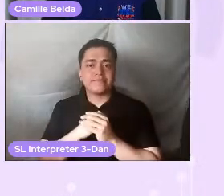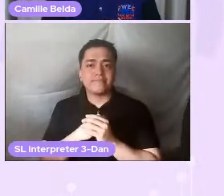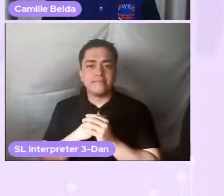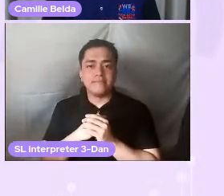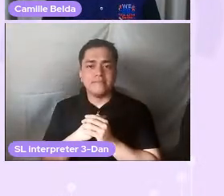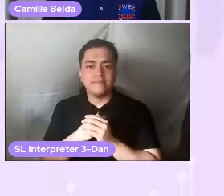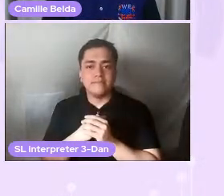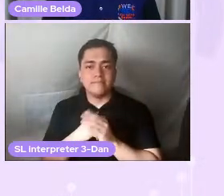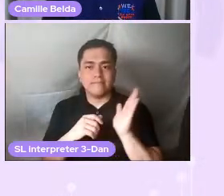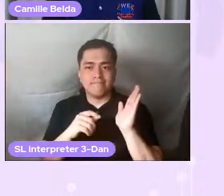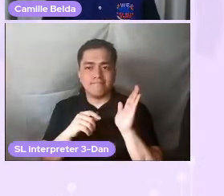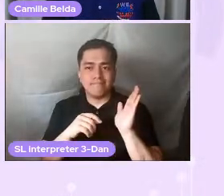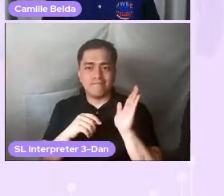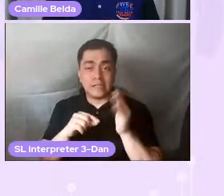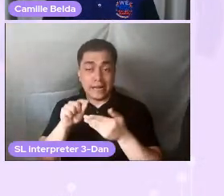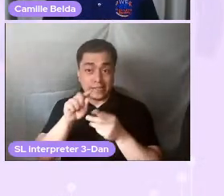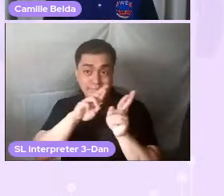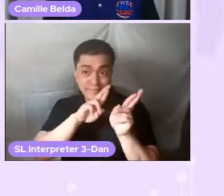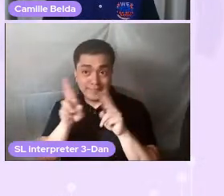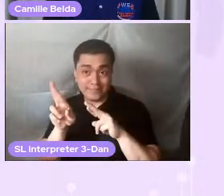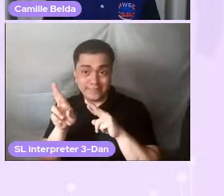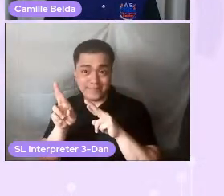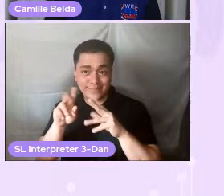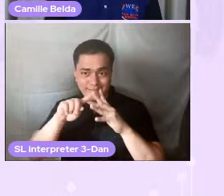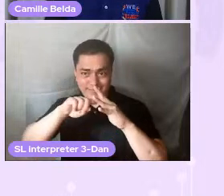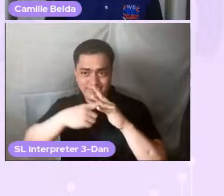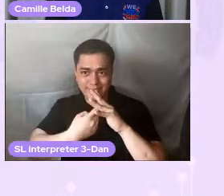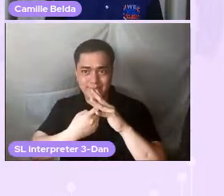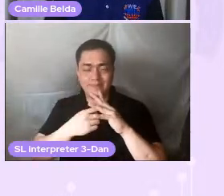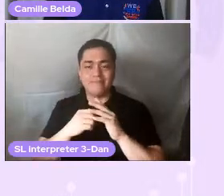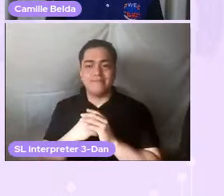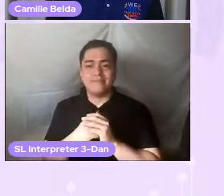Marker ready. And go.